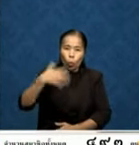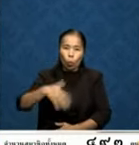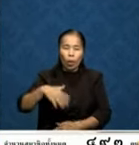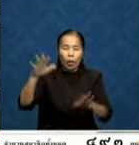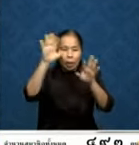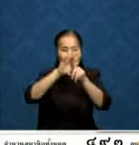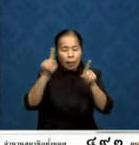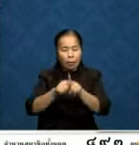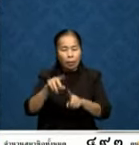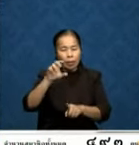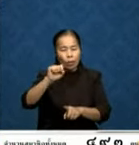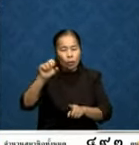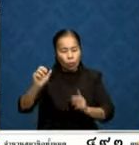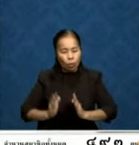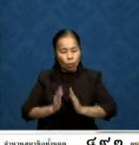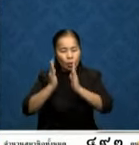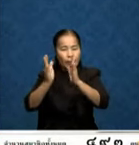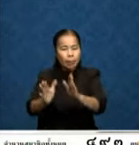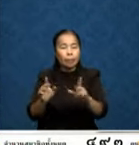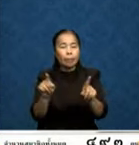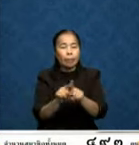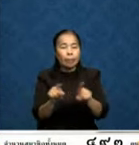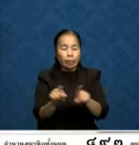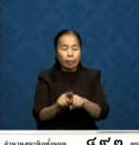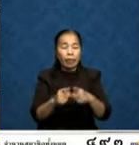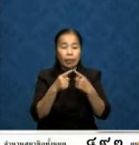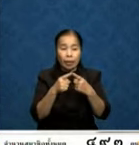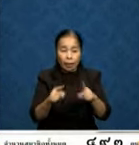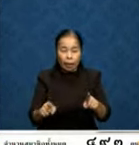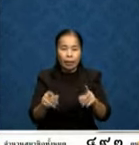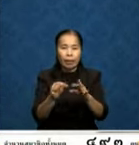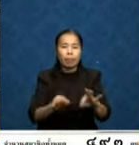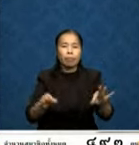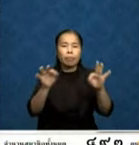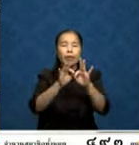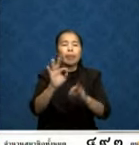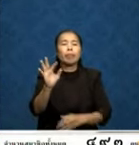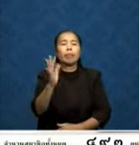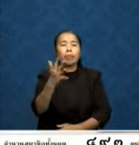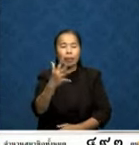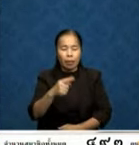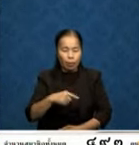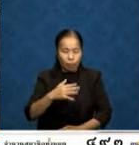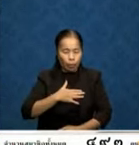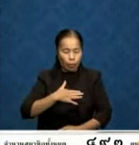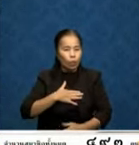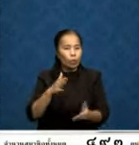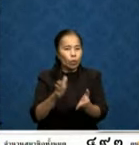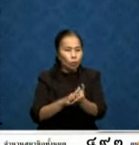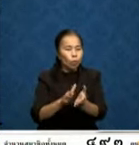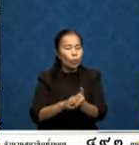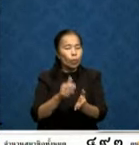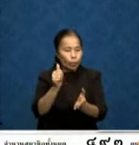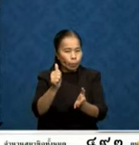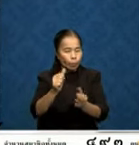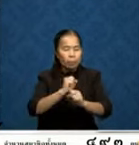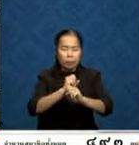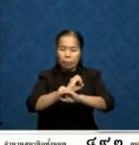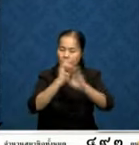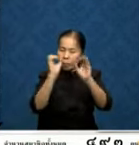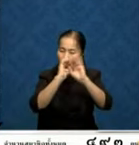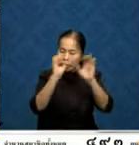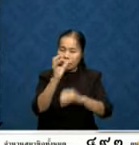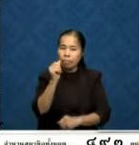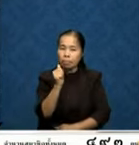เราเลยนะเยอะขนาดนี้ครับแต่ก็ไม่ใช่ประเด็นสำคัญมากครับแล้วก็ผมต้องชื่นชมในความโปร่งใสมากนะครับที่